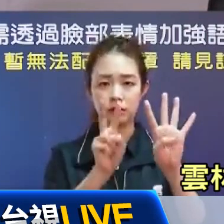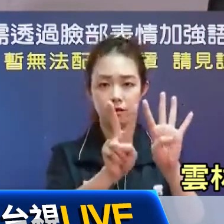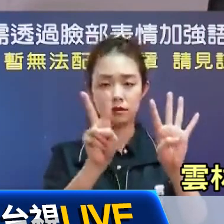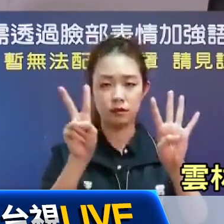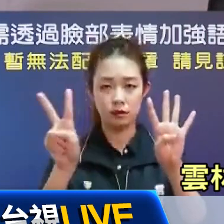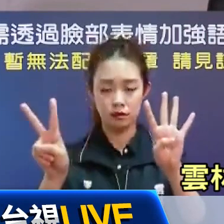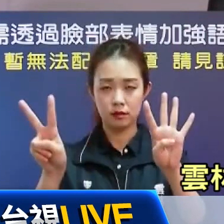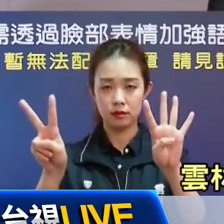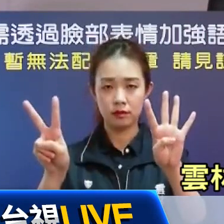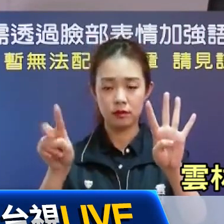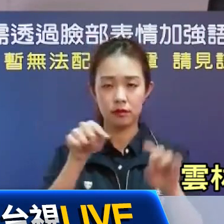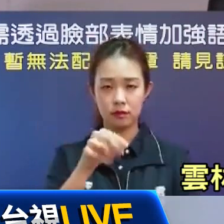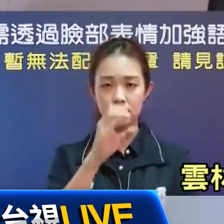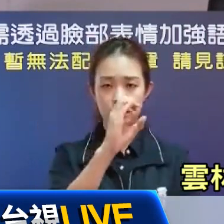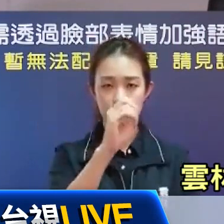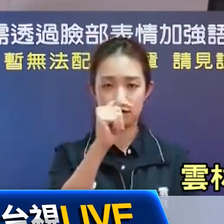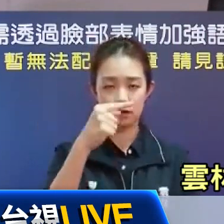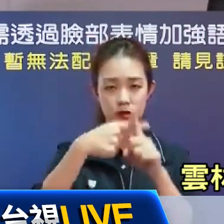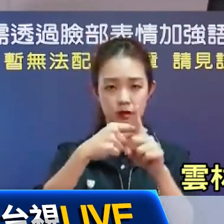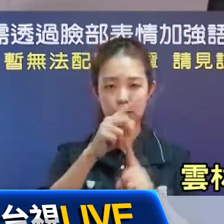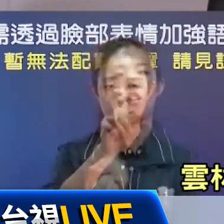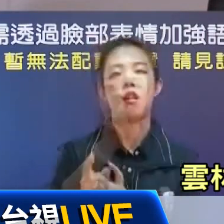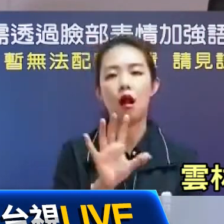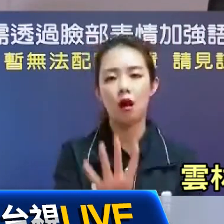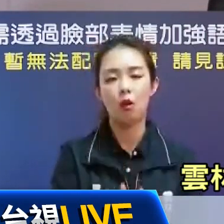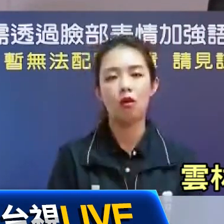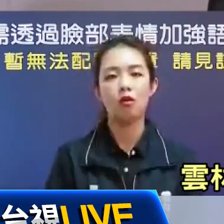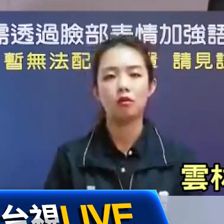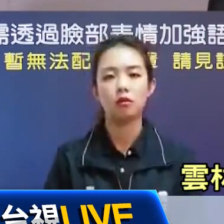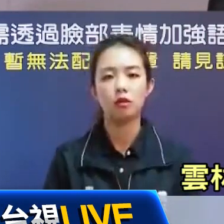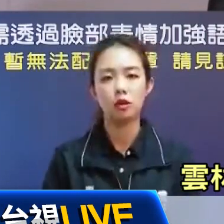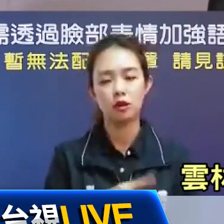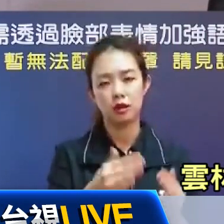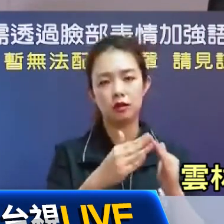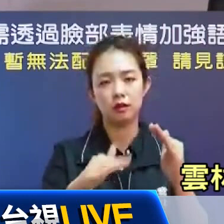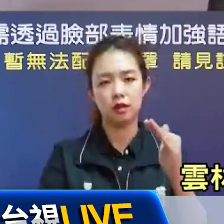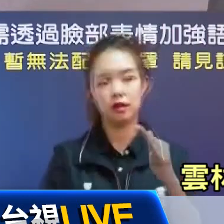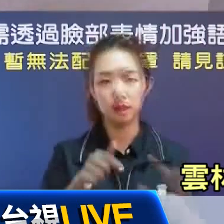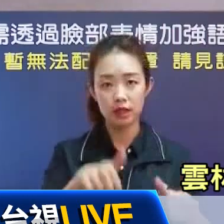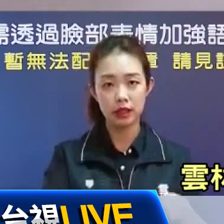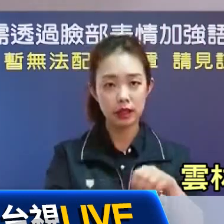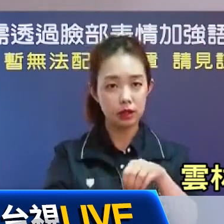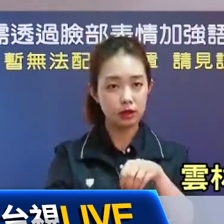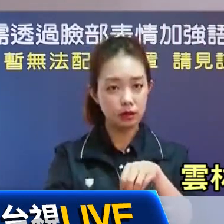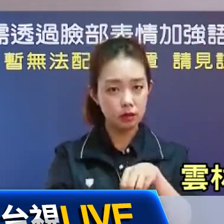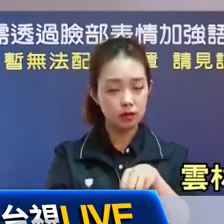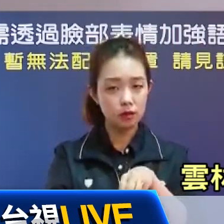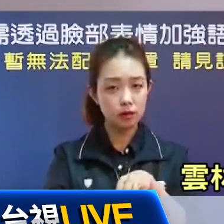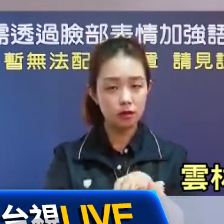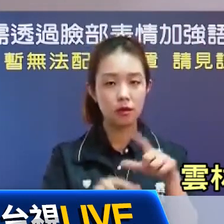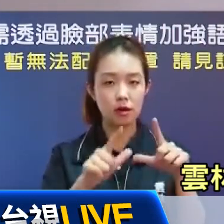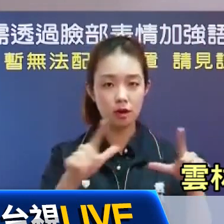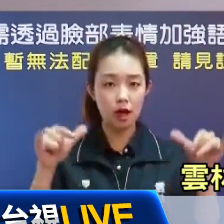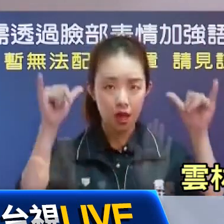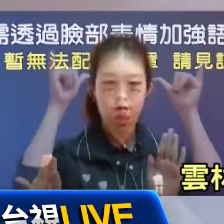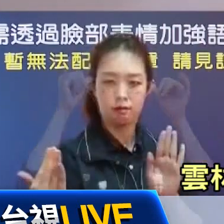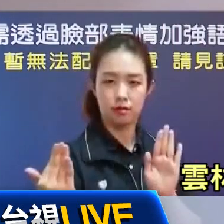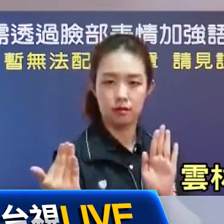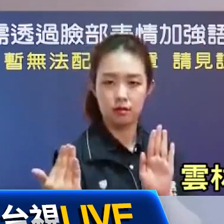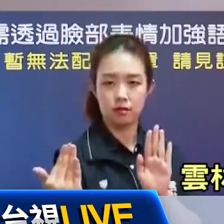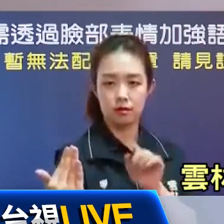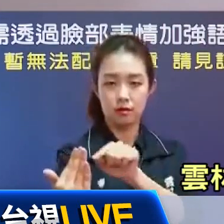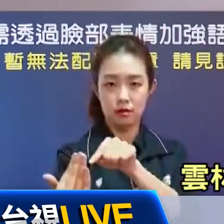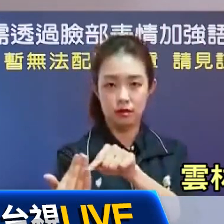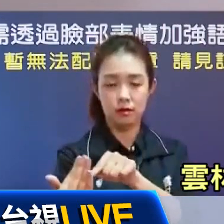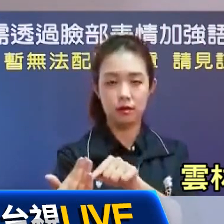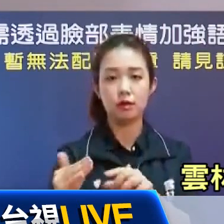个他的 CT 值是28.6，属于家庭群聚的个案。 西螺的大牛埔公园的篮